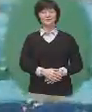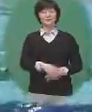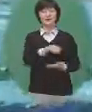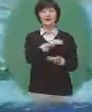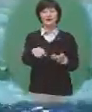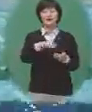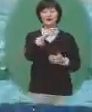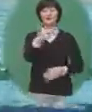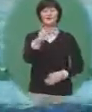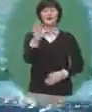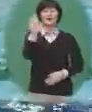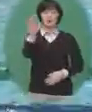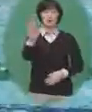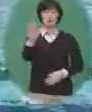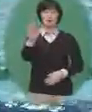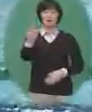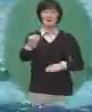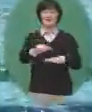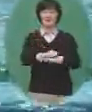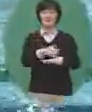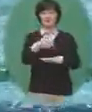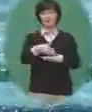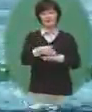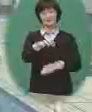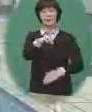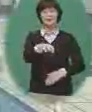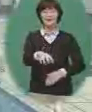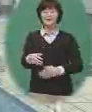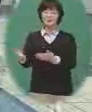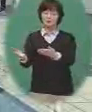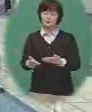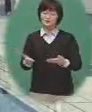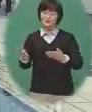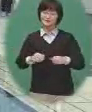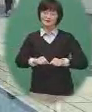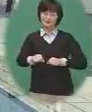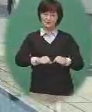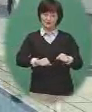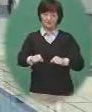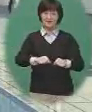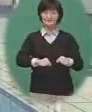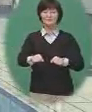郡山市は今後も事前キャンプの誘致活動に取り組みます。